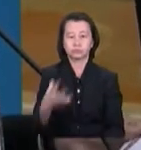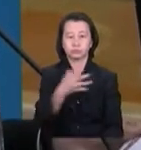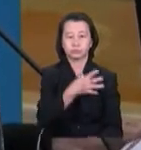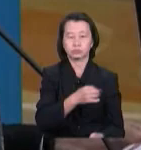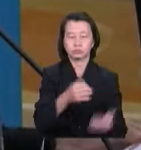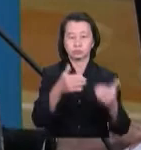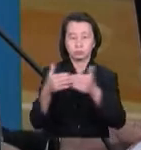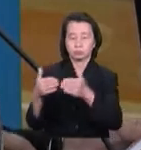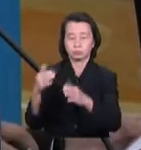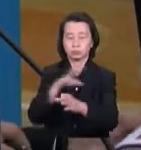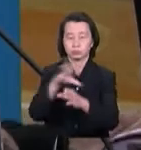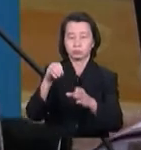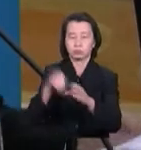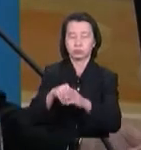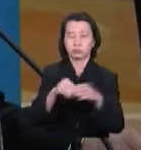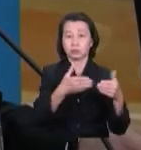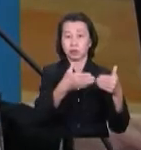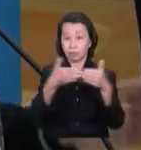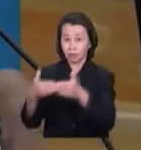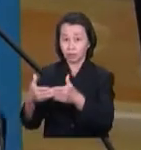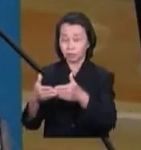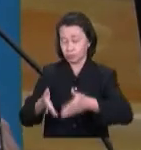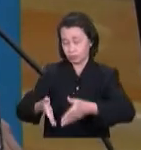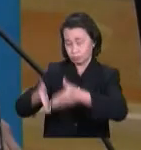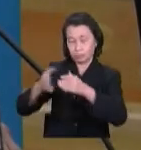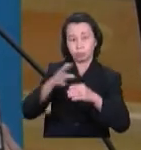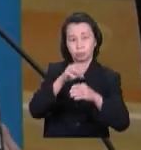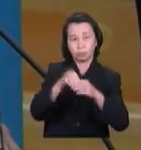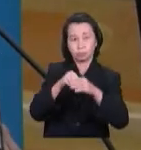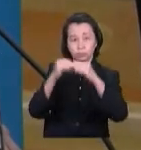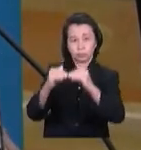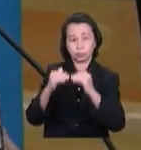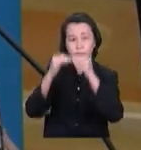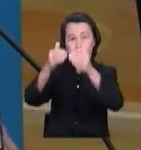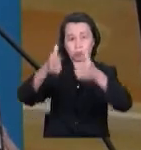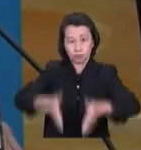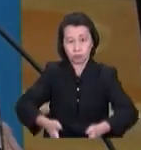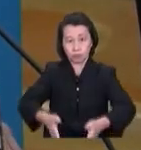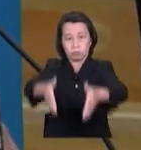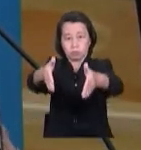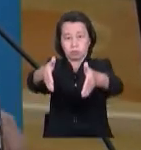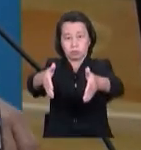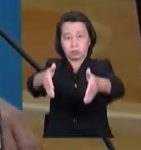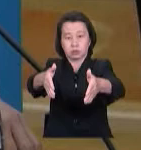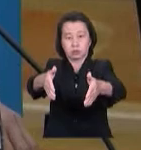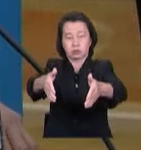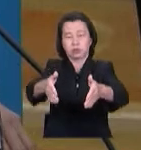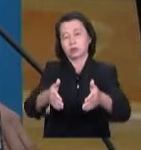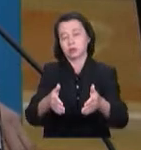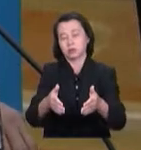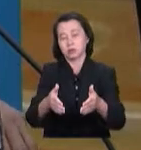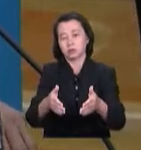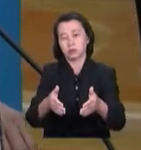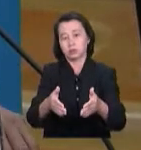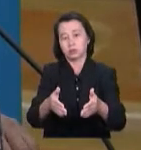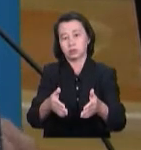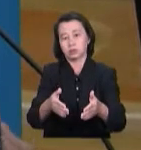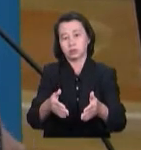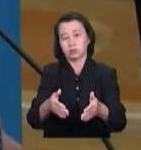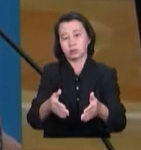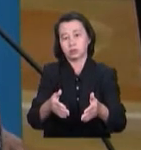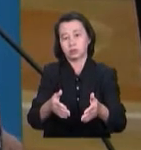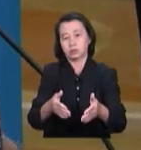Kesambungan ini termasuklah untuk taraf jalan raya Pulau Indah ini kesambungan. Kita ada